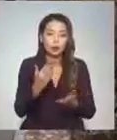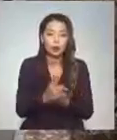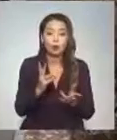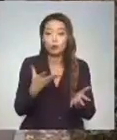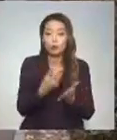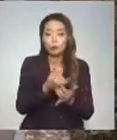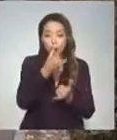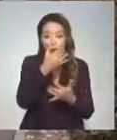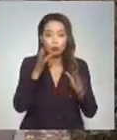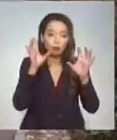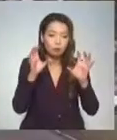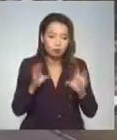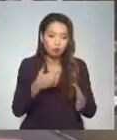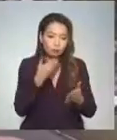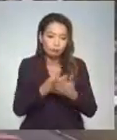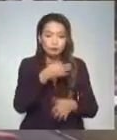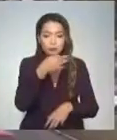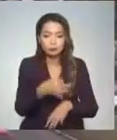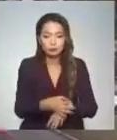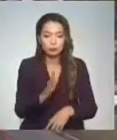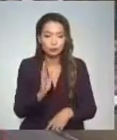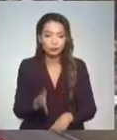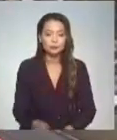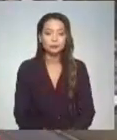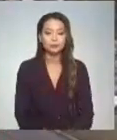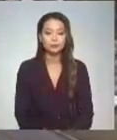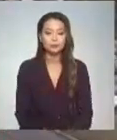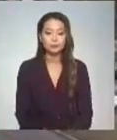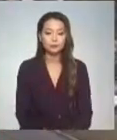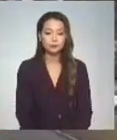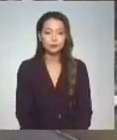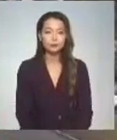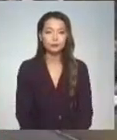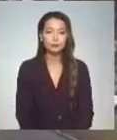адам заң алдында жауап береді. Аружан Затабек, Самат Орынбаев, Астана Таймс.